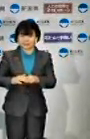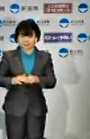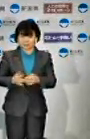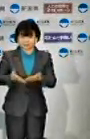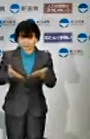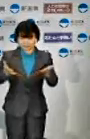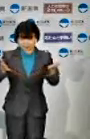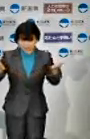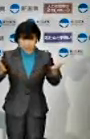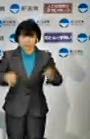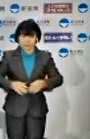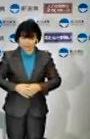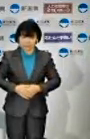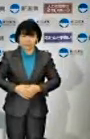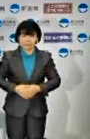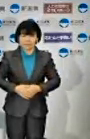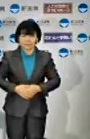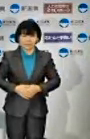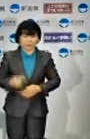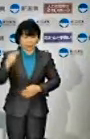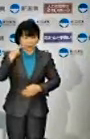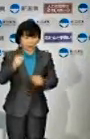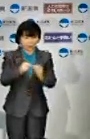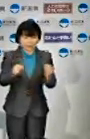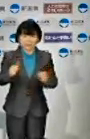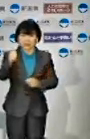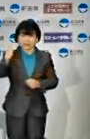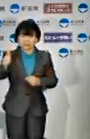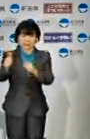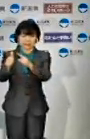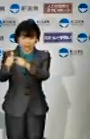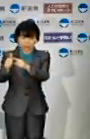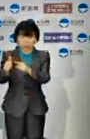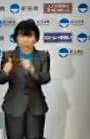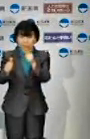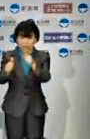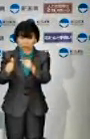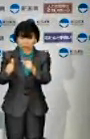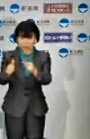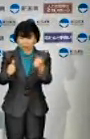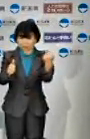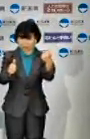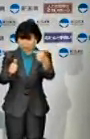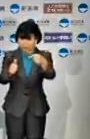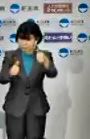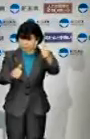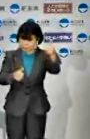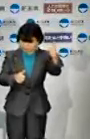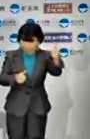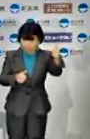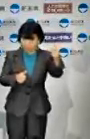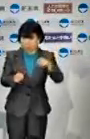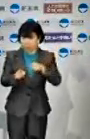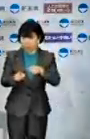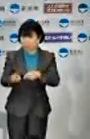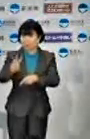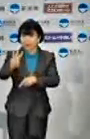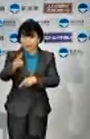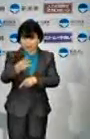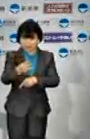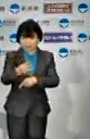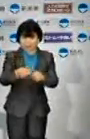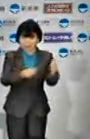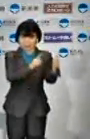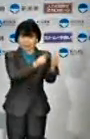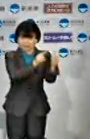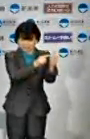ですね、この DJ 松永さんとですねそのご師匠であります、駒形さんですかね、南魚